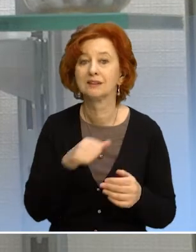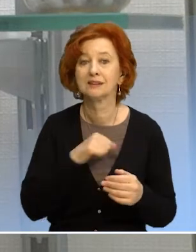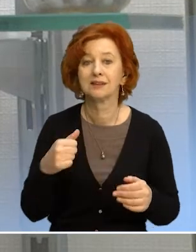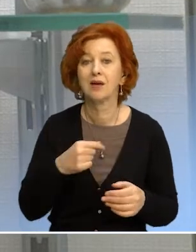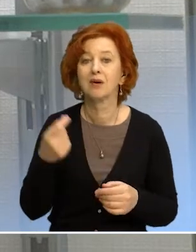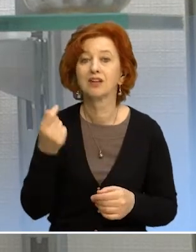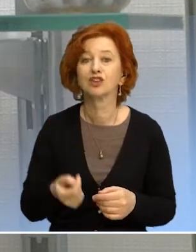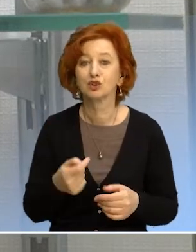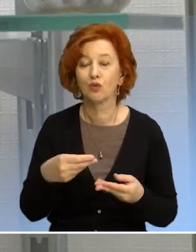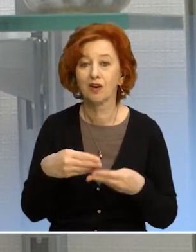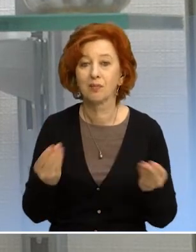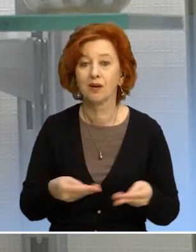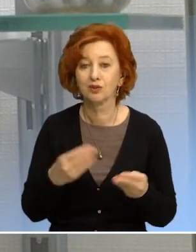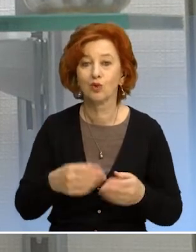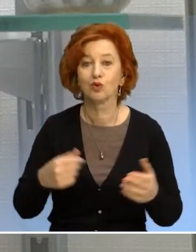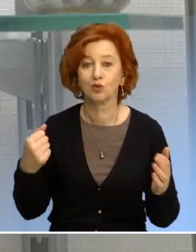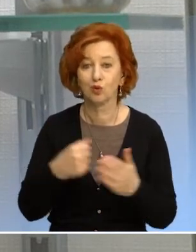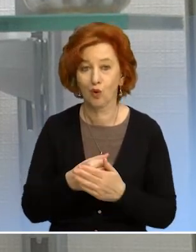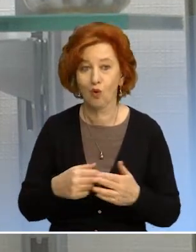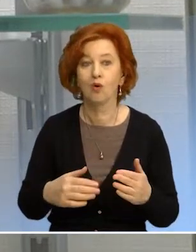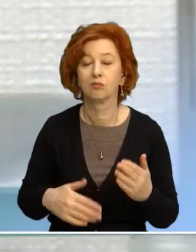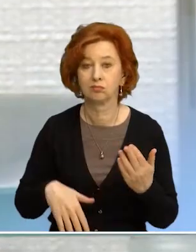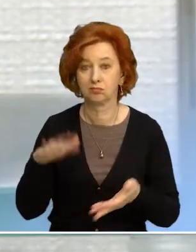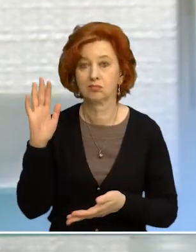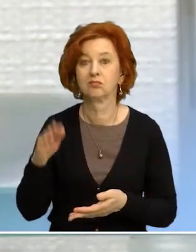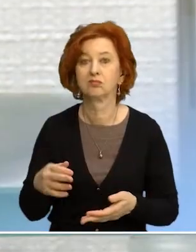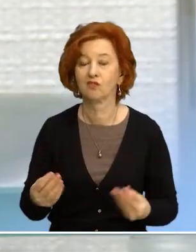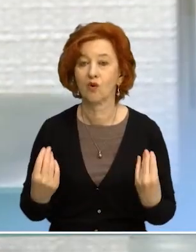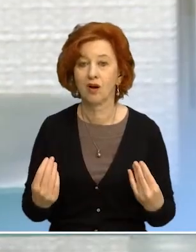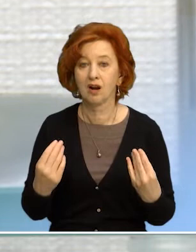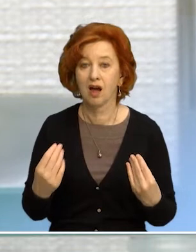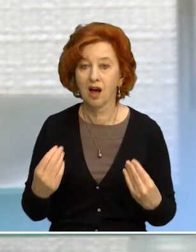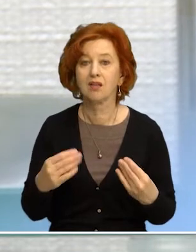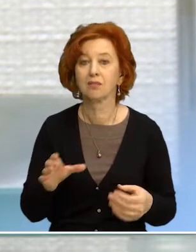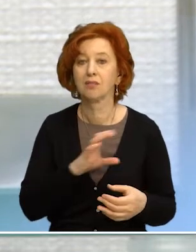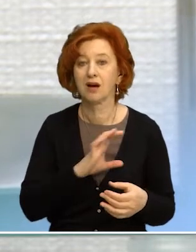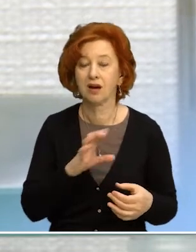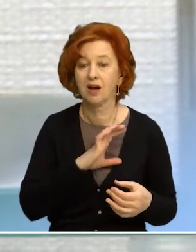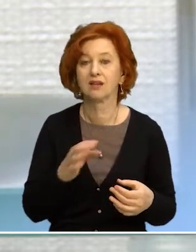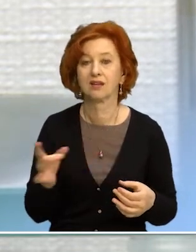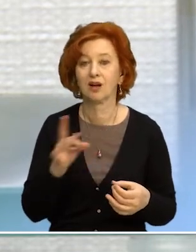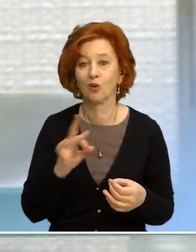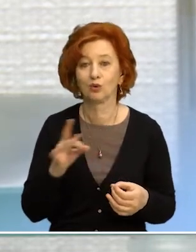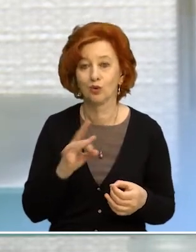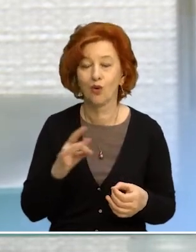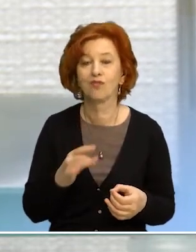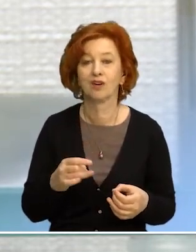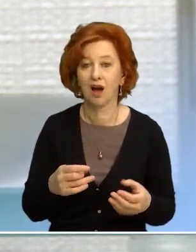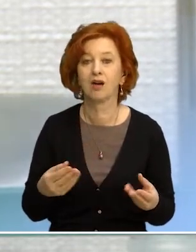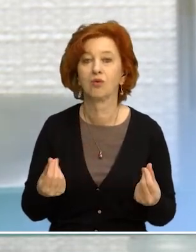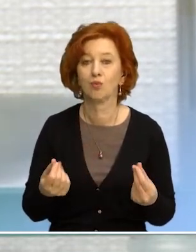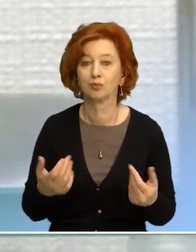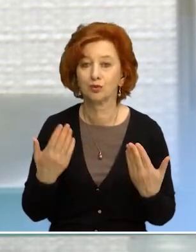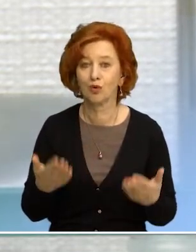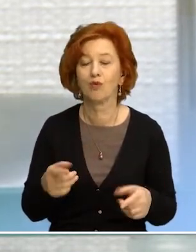самой дешевой посудой, и до дворян, до зажиточных и богатых ростовских